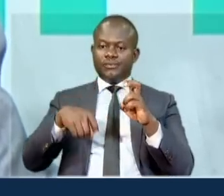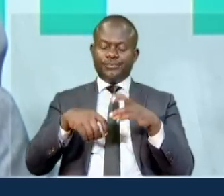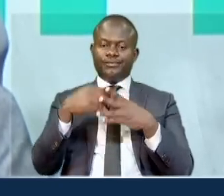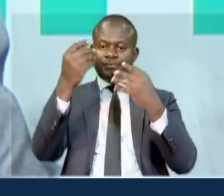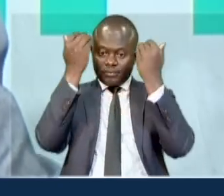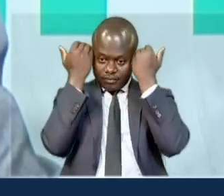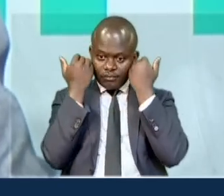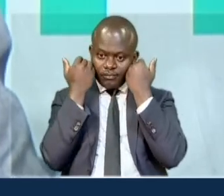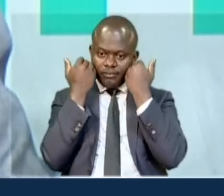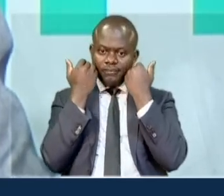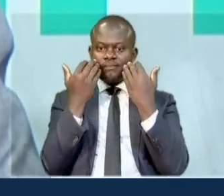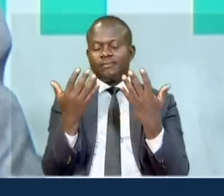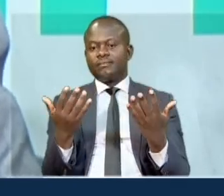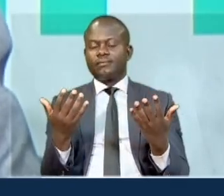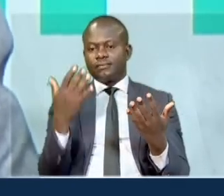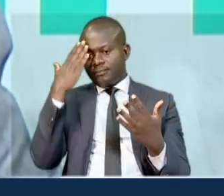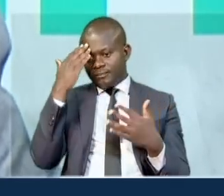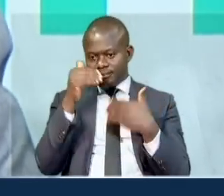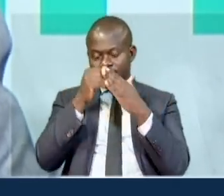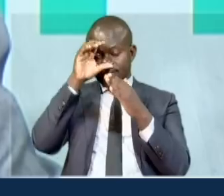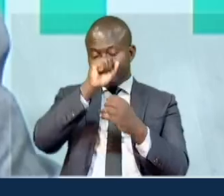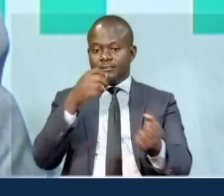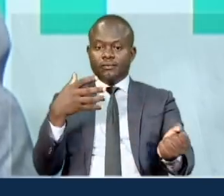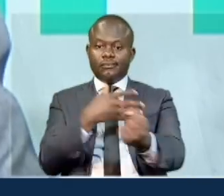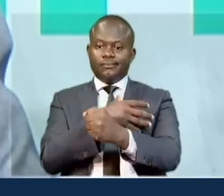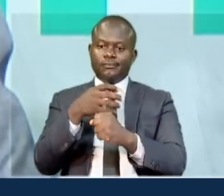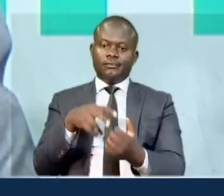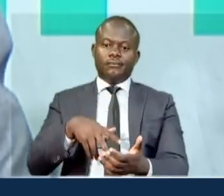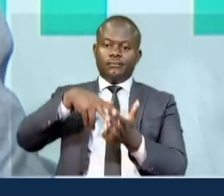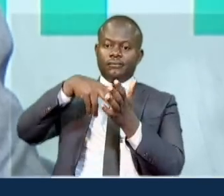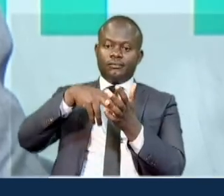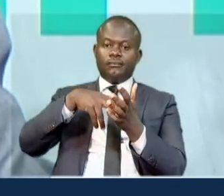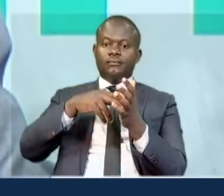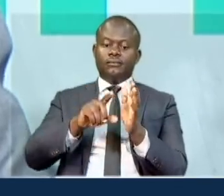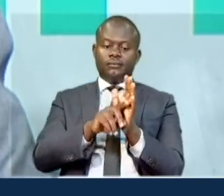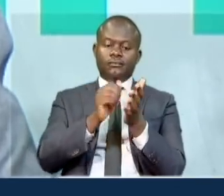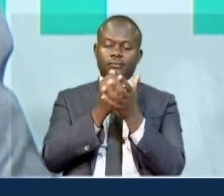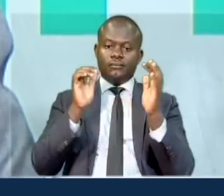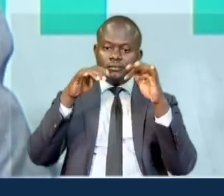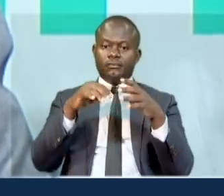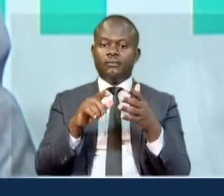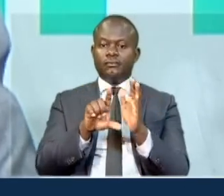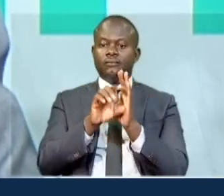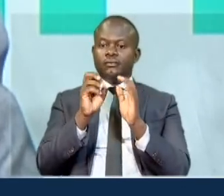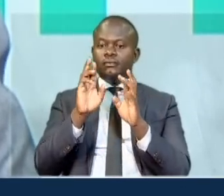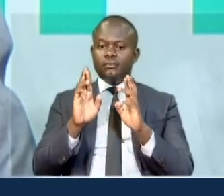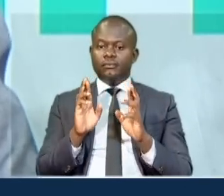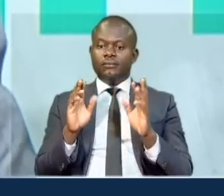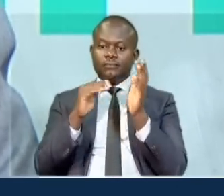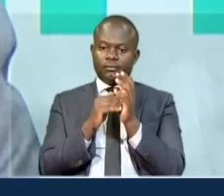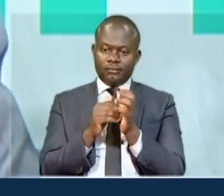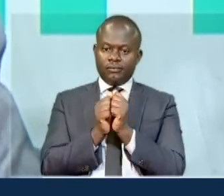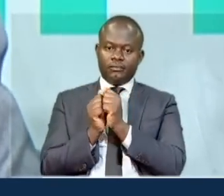mu butabera kubera yabuze amikoro haguruka Ligwed Forum, Royals of Hope,